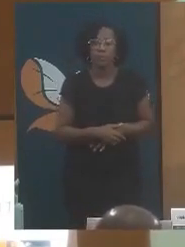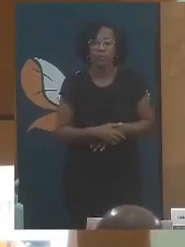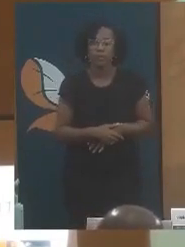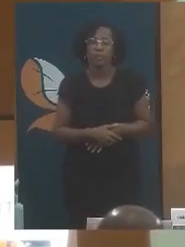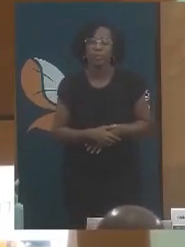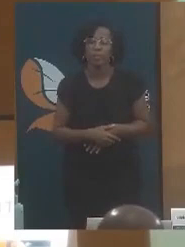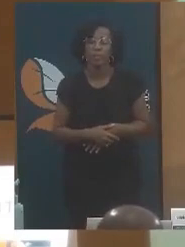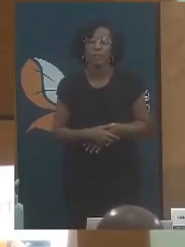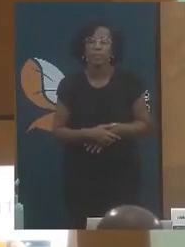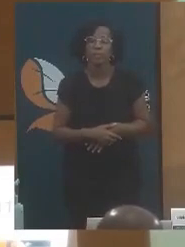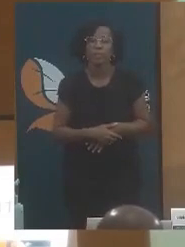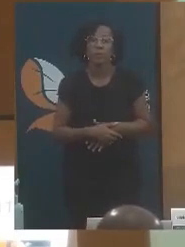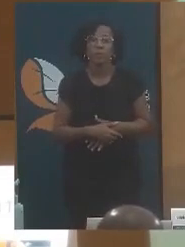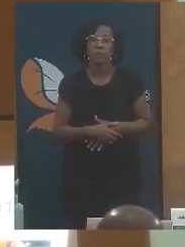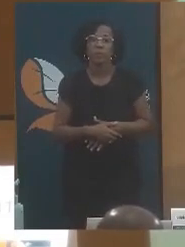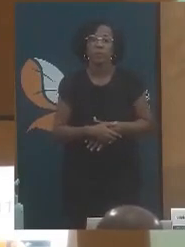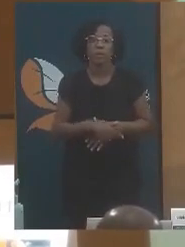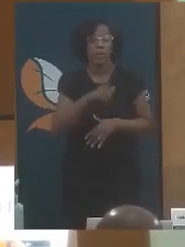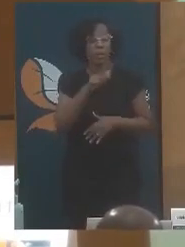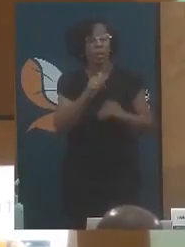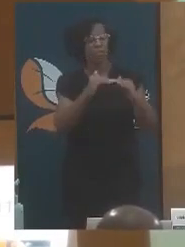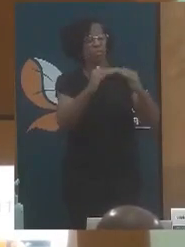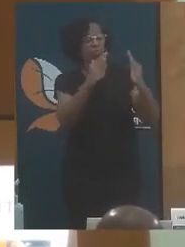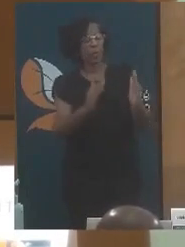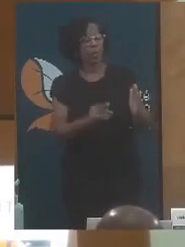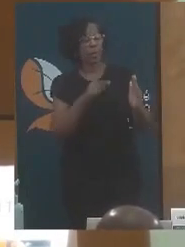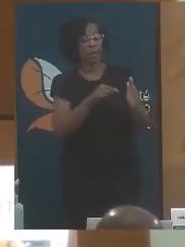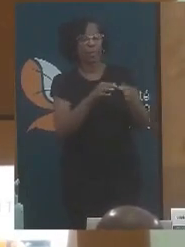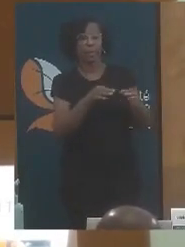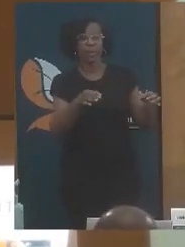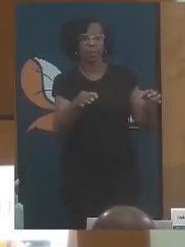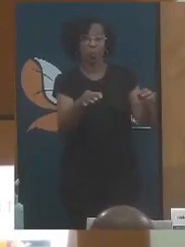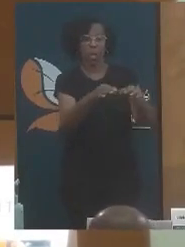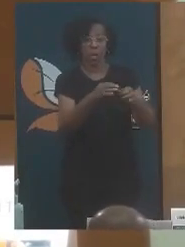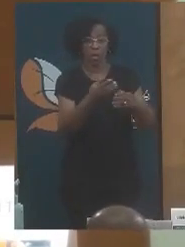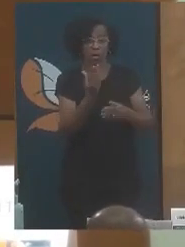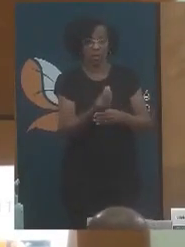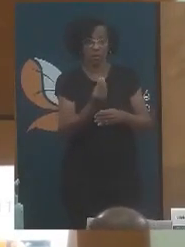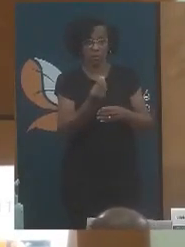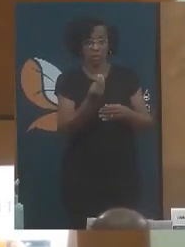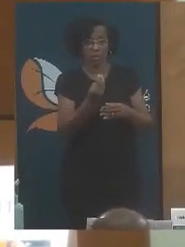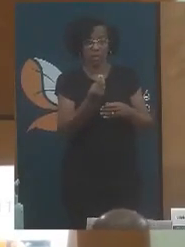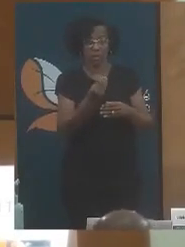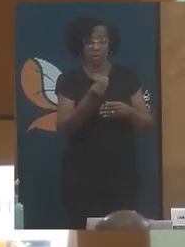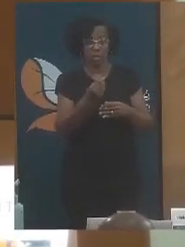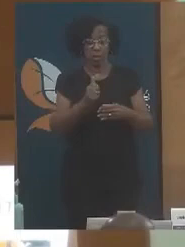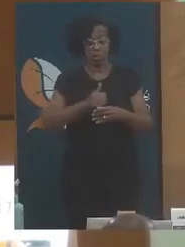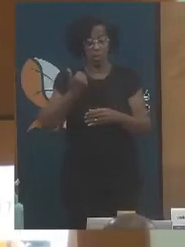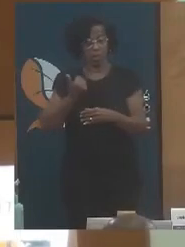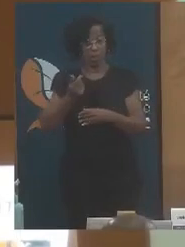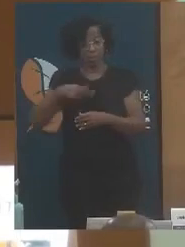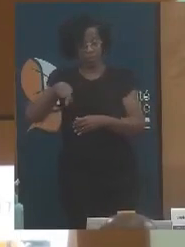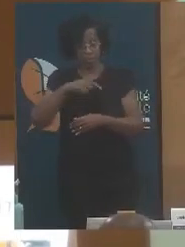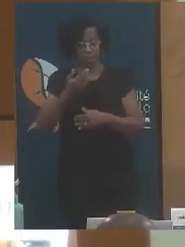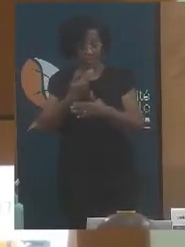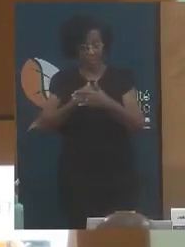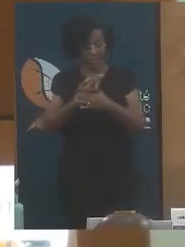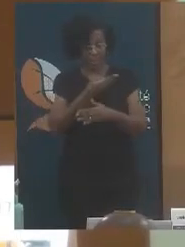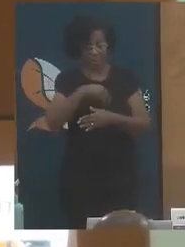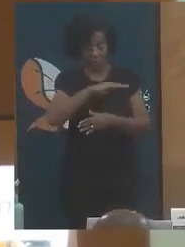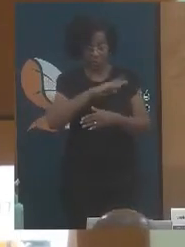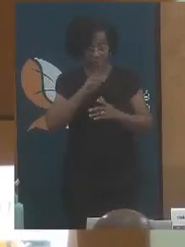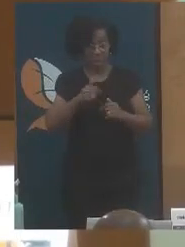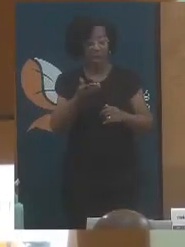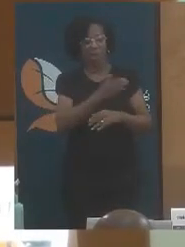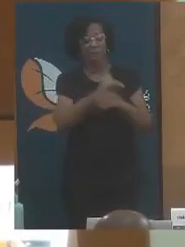Nous avons un foyer territorial de l'enfance qui est sous notre responsabilité. Avant, c'était le foyer